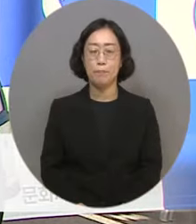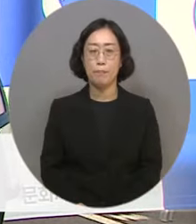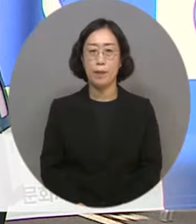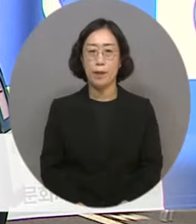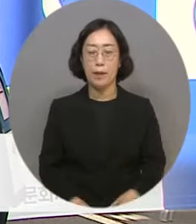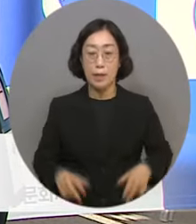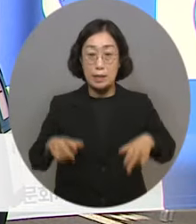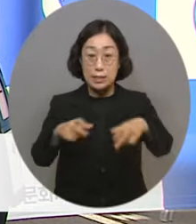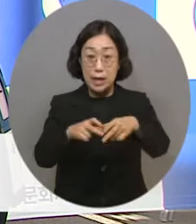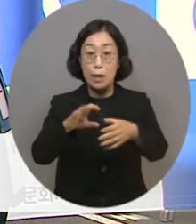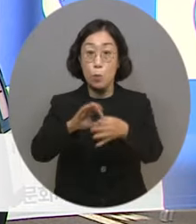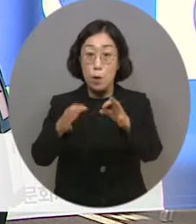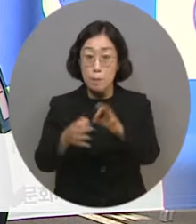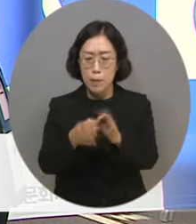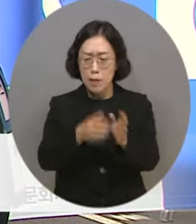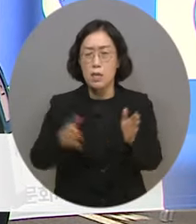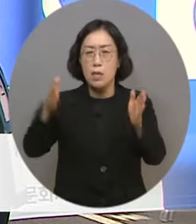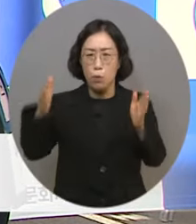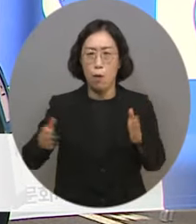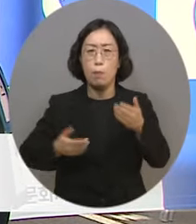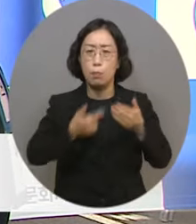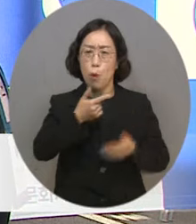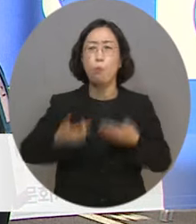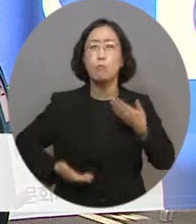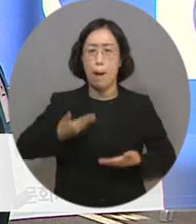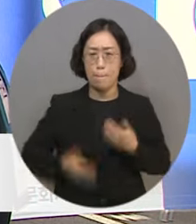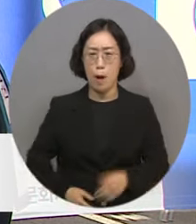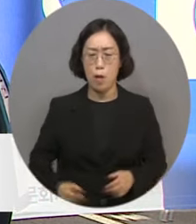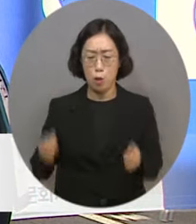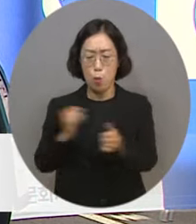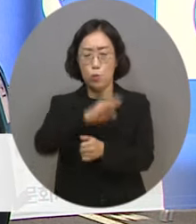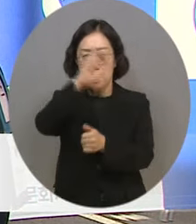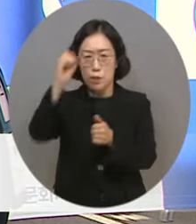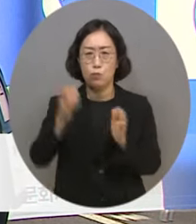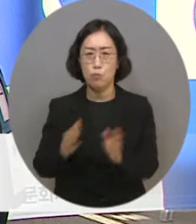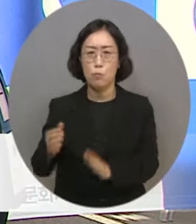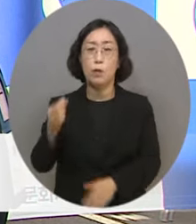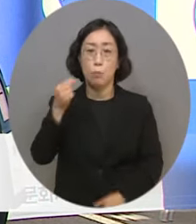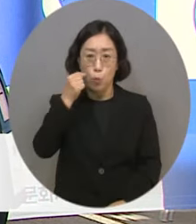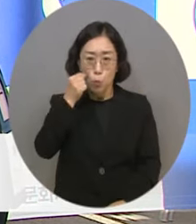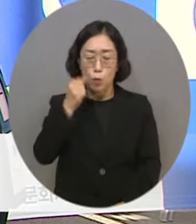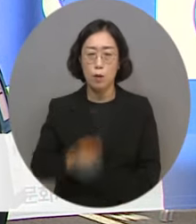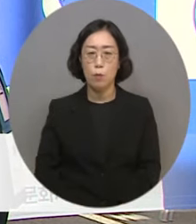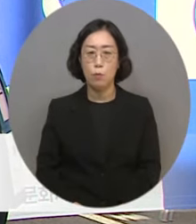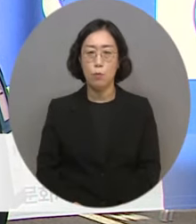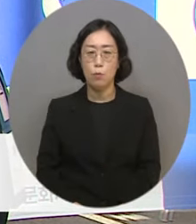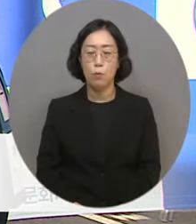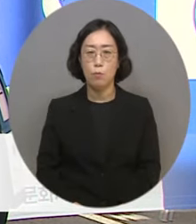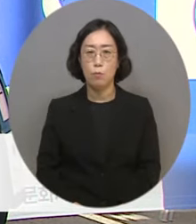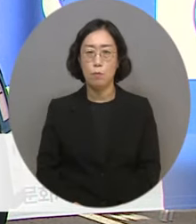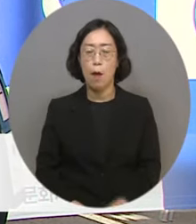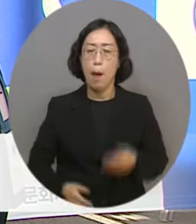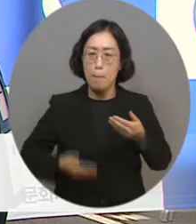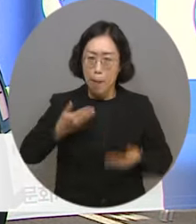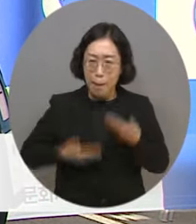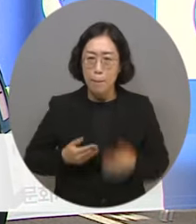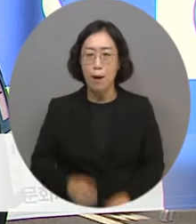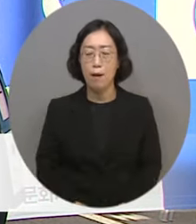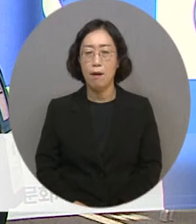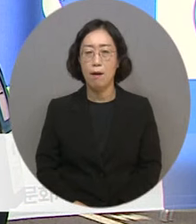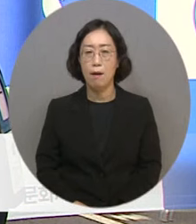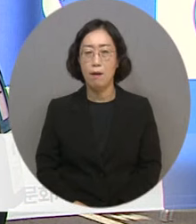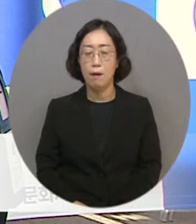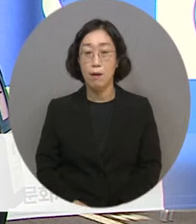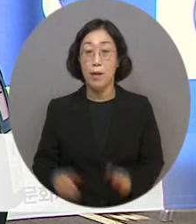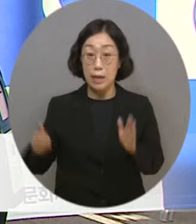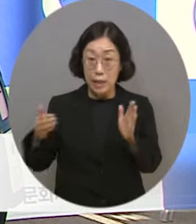패럴림픽 준비 기간 때문에 제가 너무 바빴어가지고 결혼식도 준비 못하고 계속 좀 바쁜 생활을 지내다가